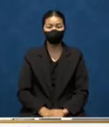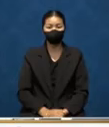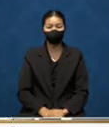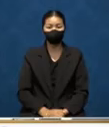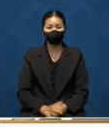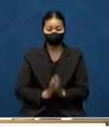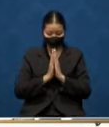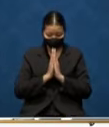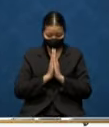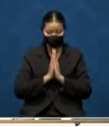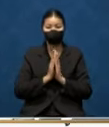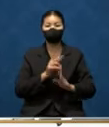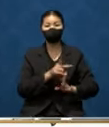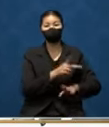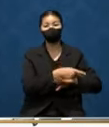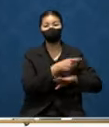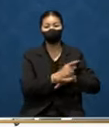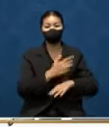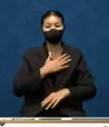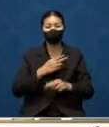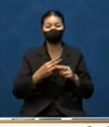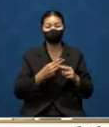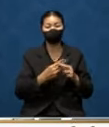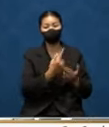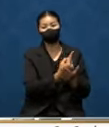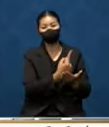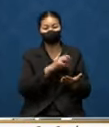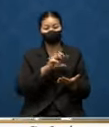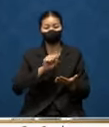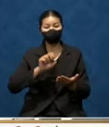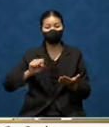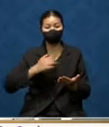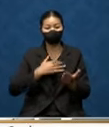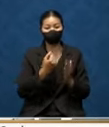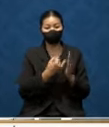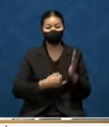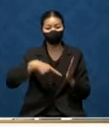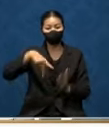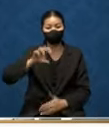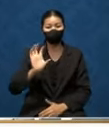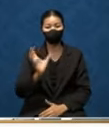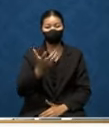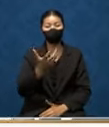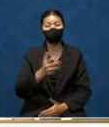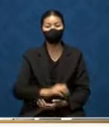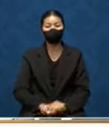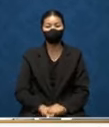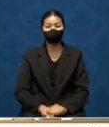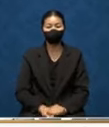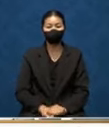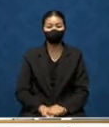เป็นประธานที่เคารพครับผมนพพลเหลืองทองนาราสมาชิกสภาผู้แทนราษฎรจังหวัดพิษณุโลกพรรคเพื่อไทยค้นพรหมพิรามครับ